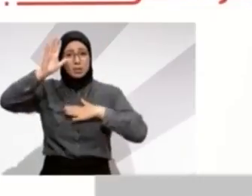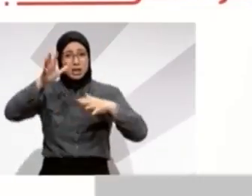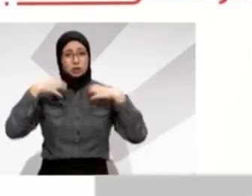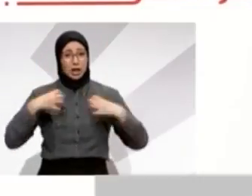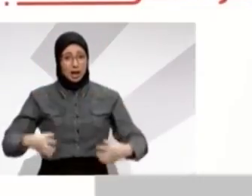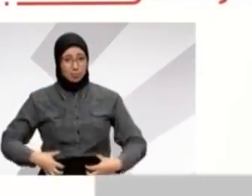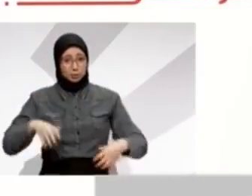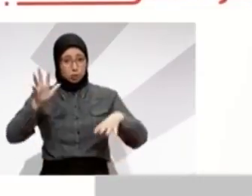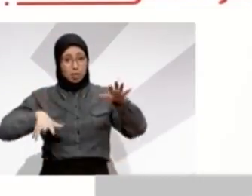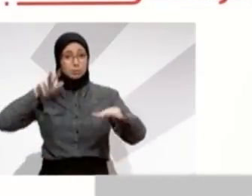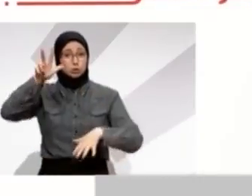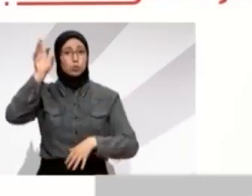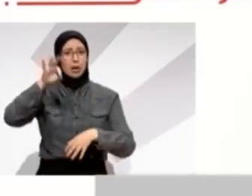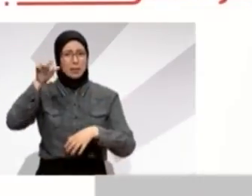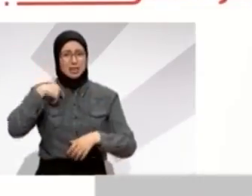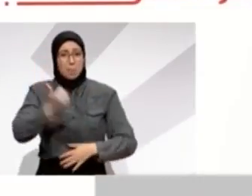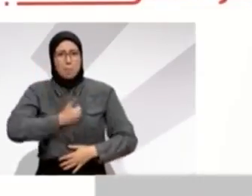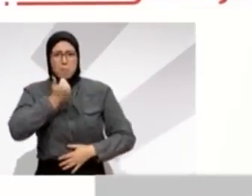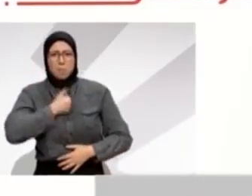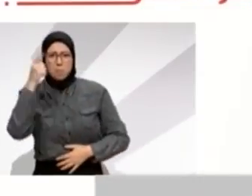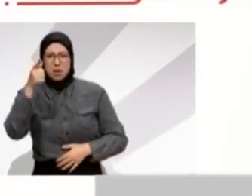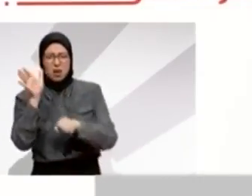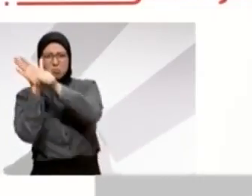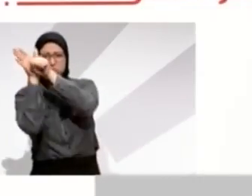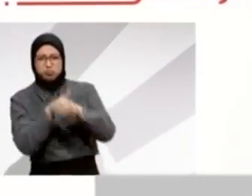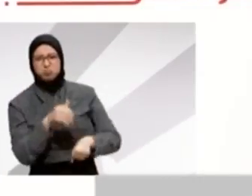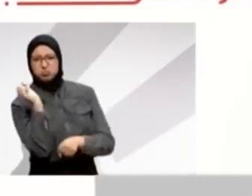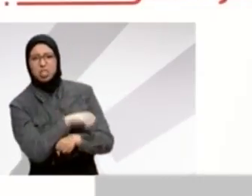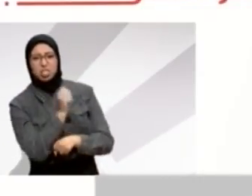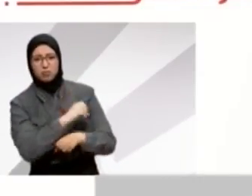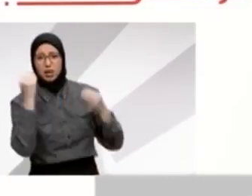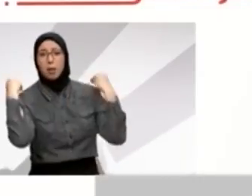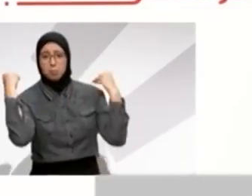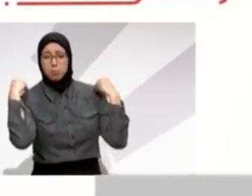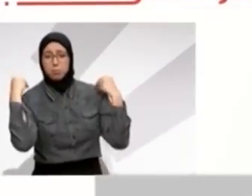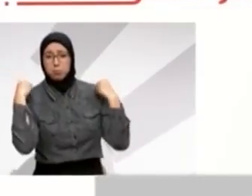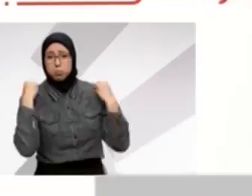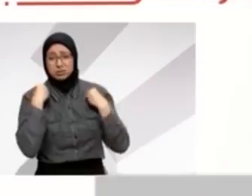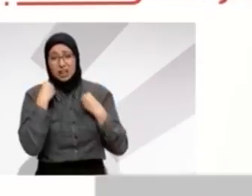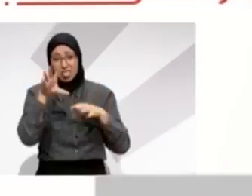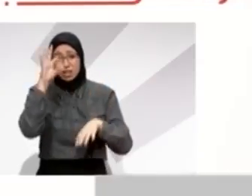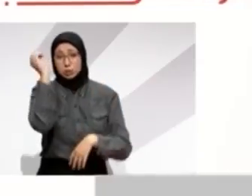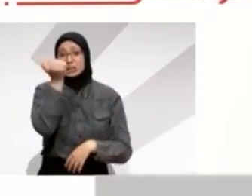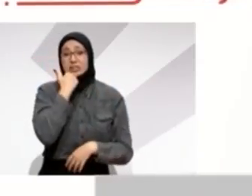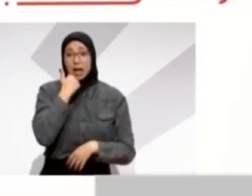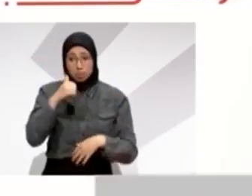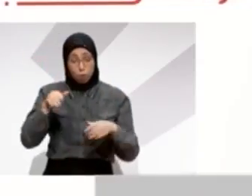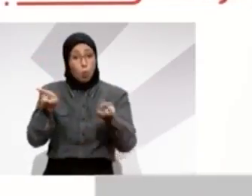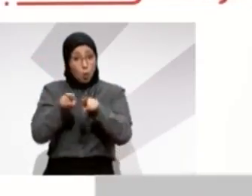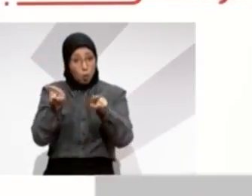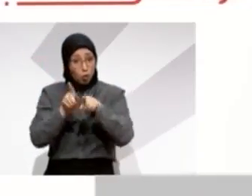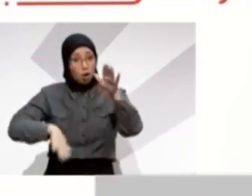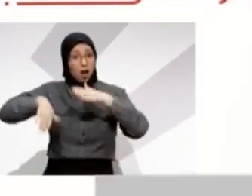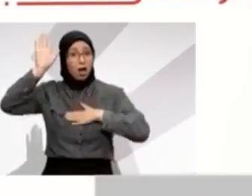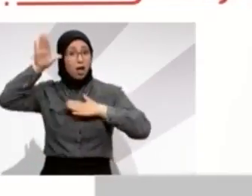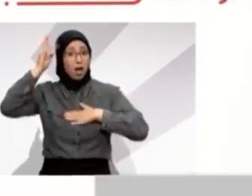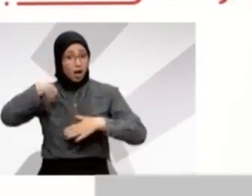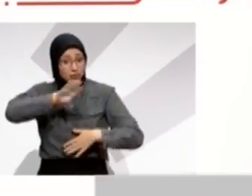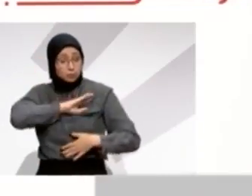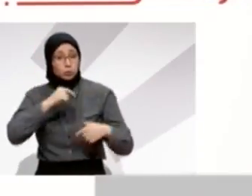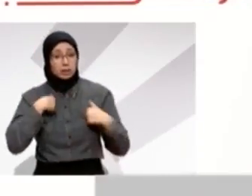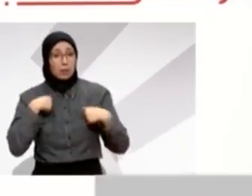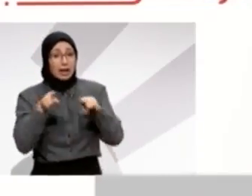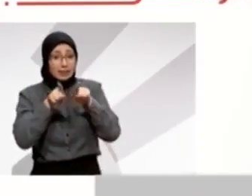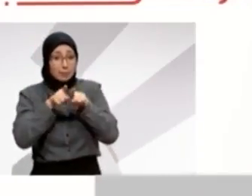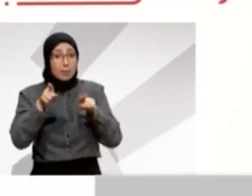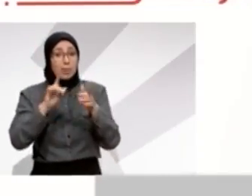قدم مصلحتهم الشخصيه والحزبيه على مصلحه الجهه ومازالوا مرشحين يلزمنا نتحمل مسؤوليتنا